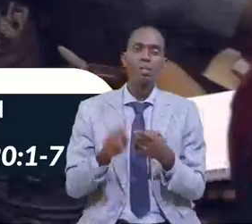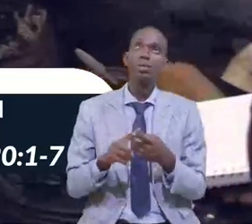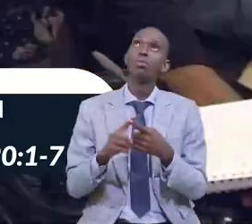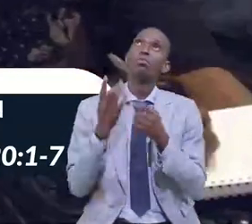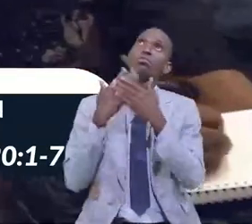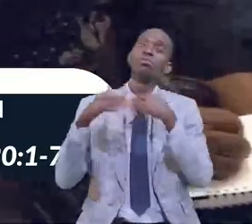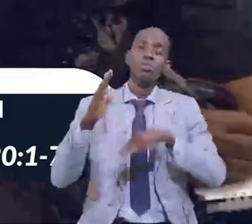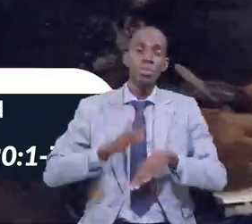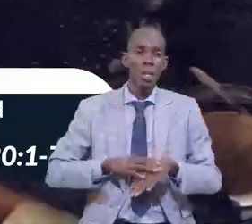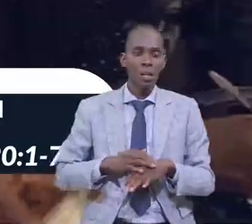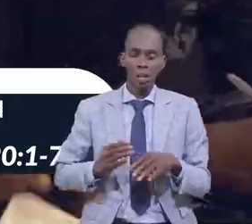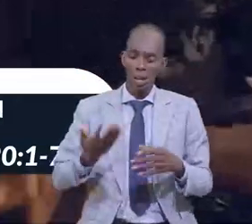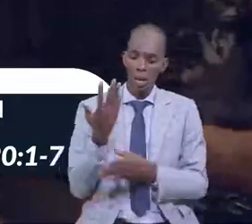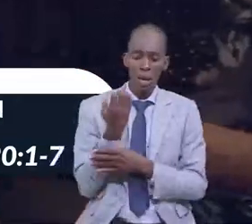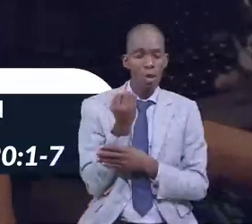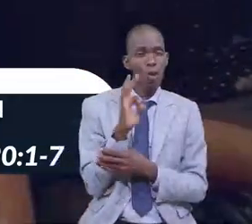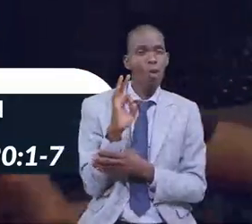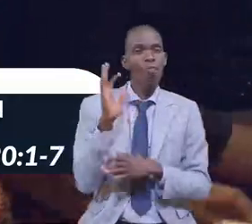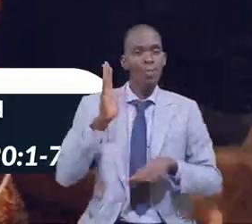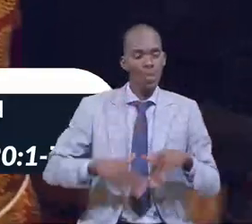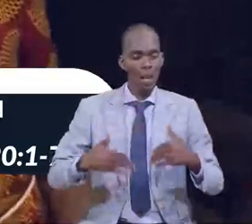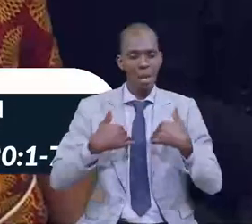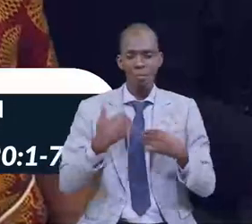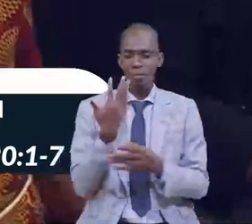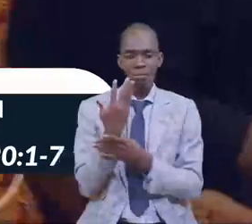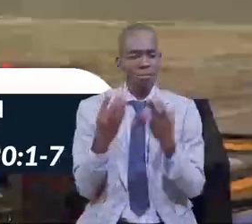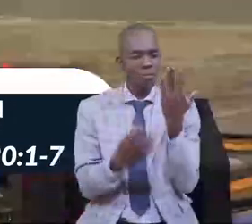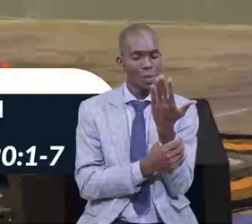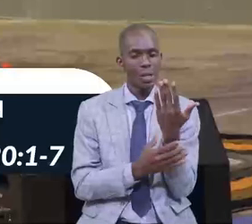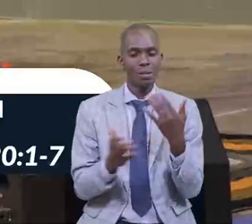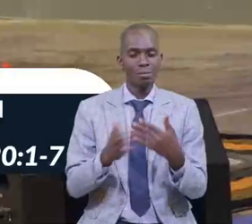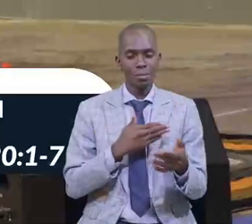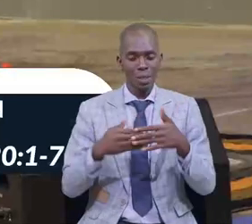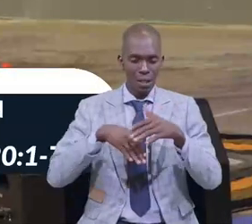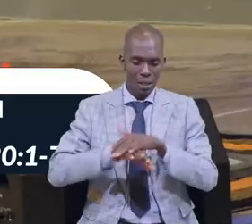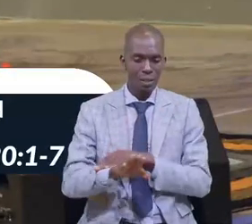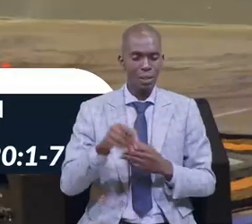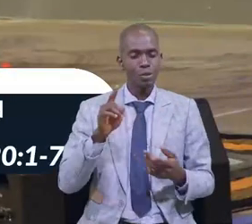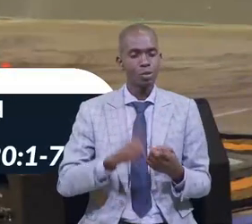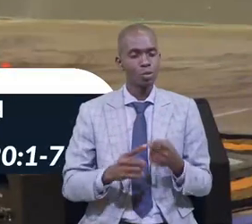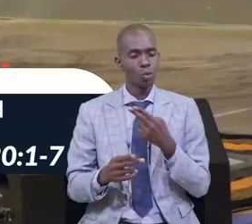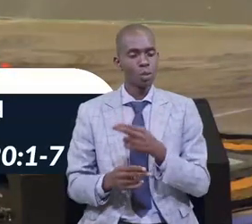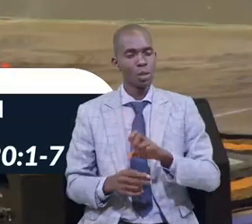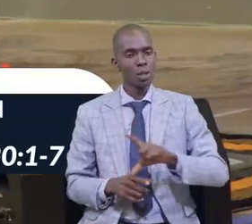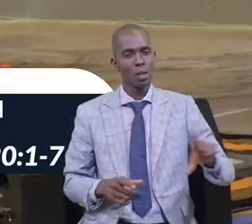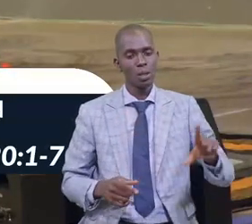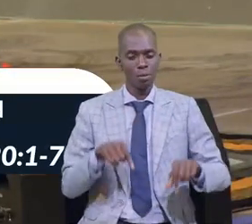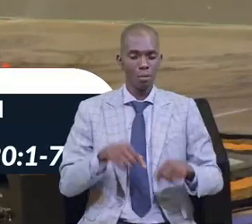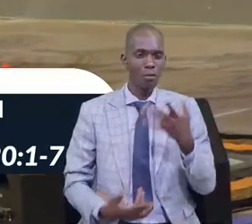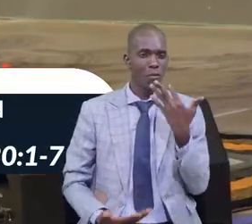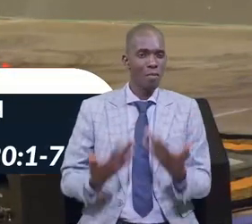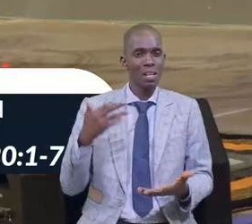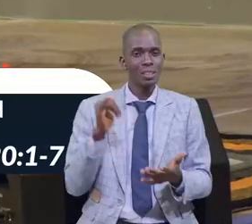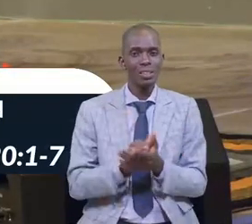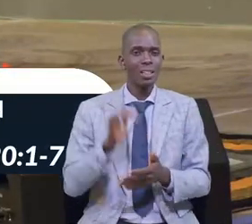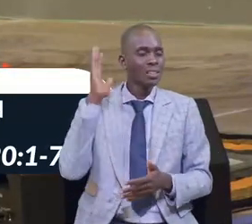manchot dans la vie que d'avoir les deux mains et d'aller dans la géhenne, dans le feu qui